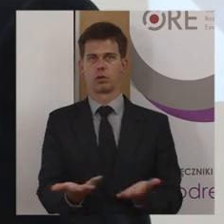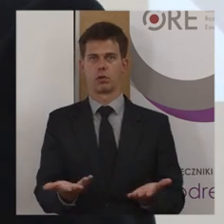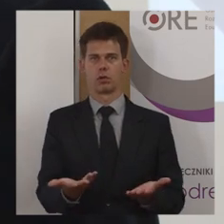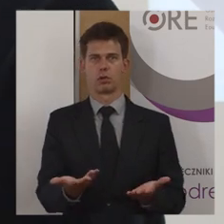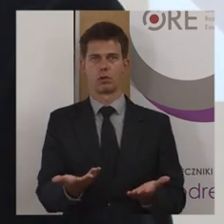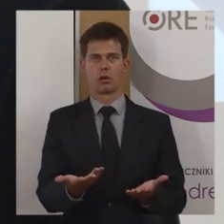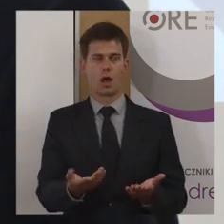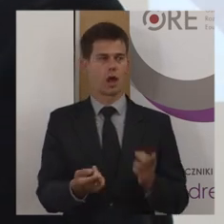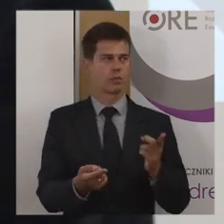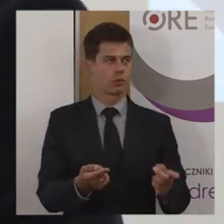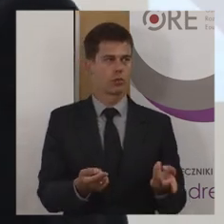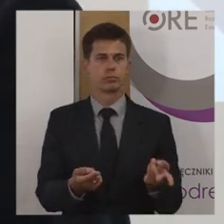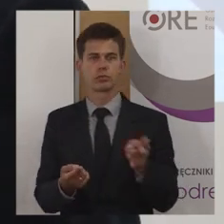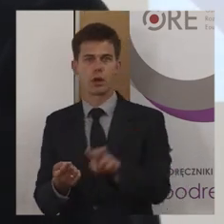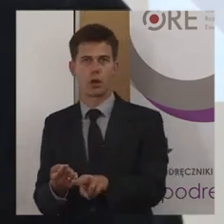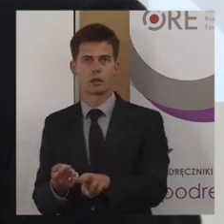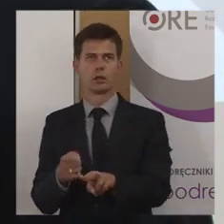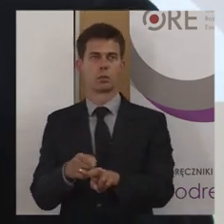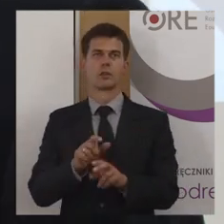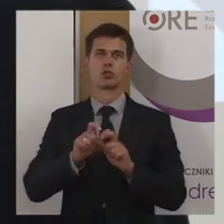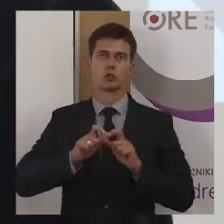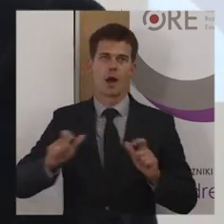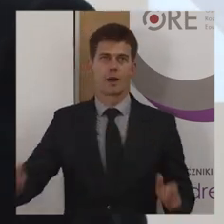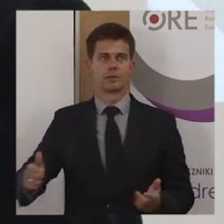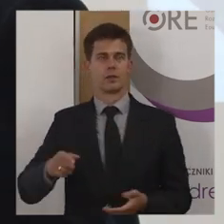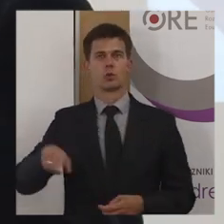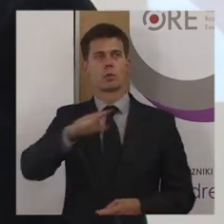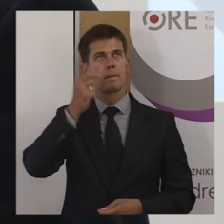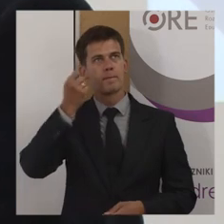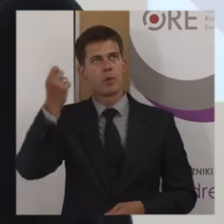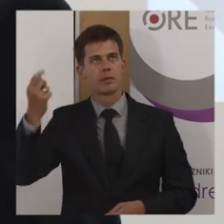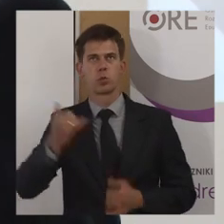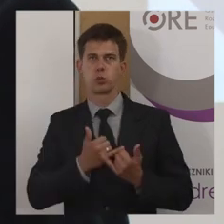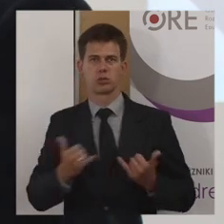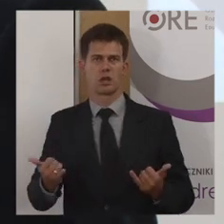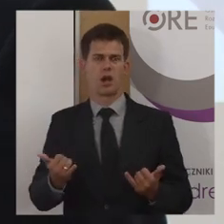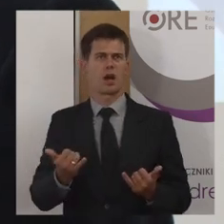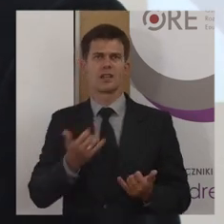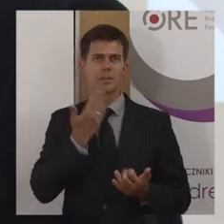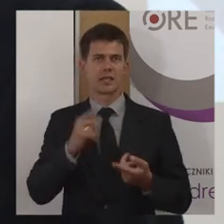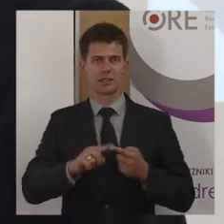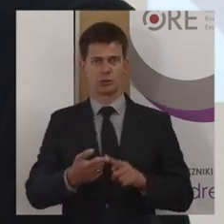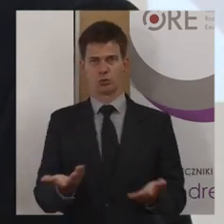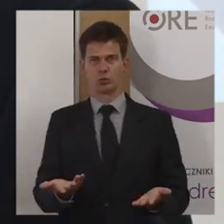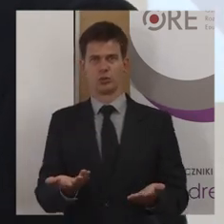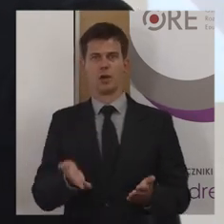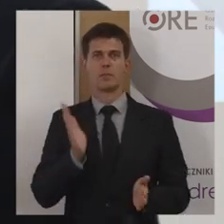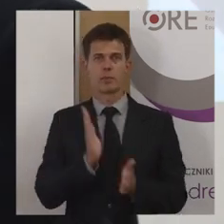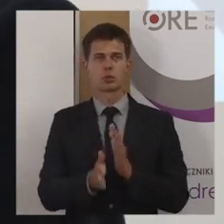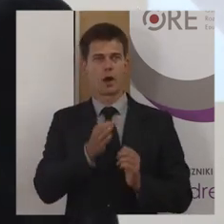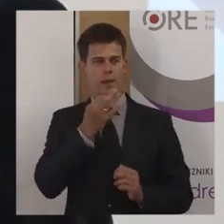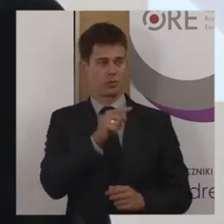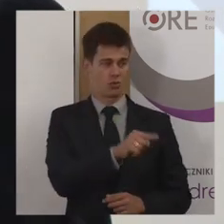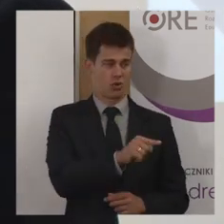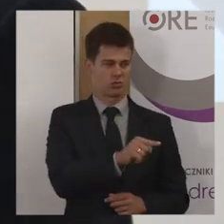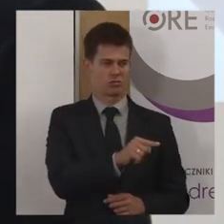słowo. To jest odpowiednia ilość czasu włożona, pomysłów, tak dalej. Tylko to naprawdę czasami nie ma żadnego sensu. Trzeba pomyśleć